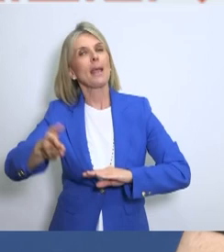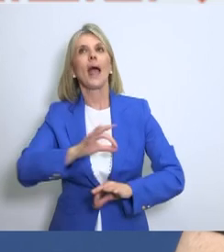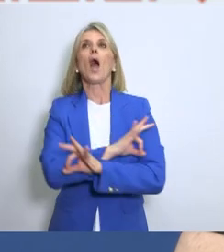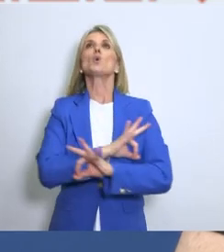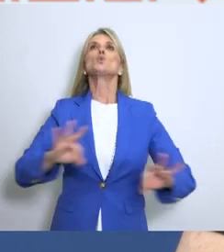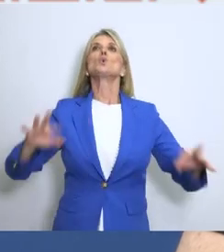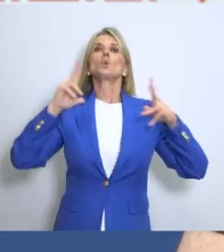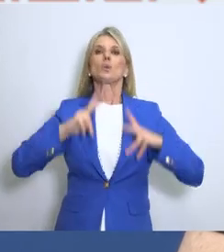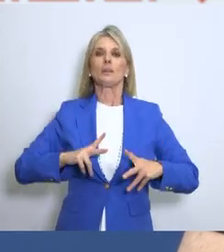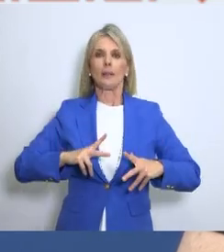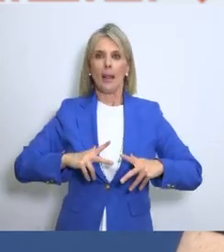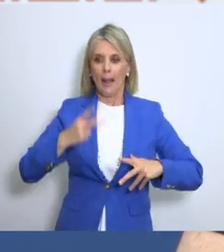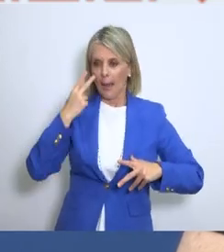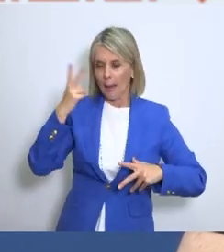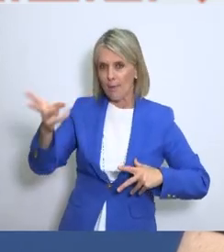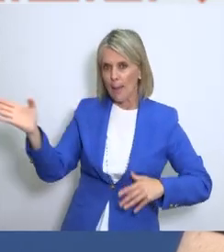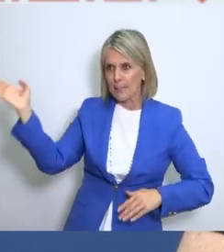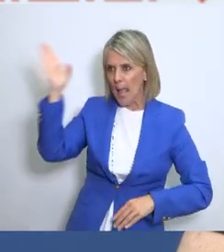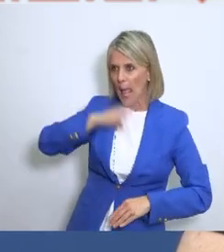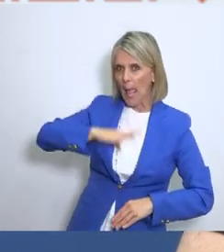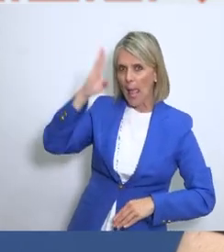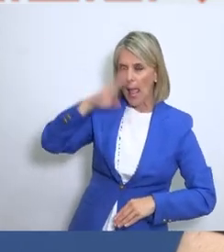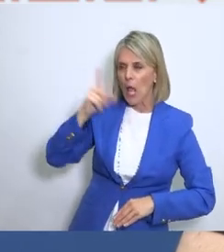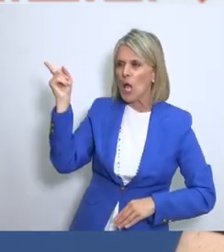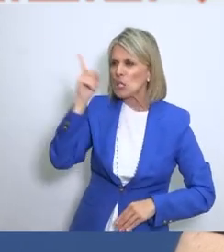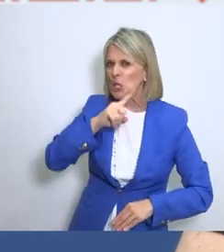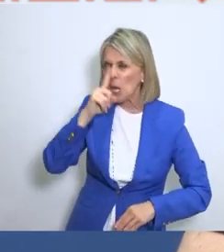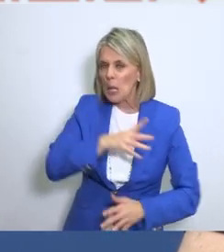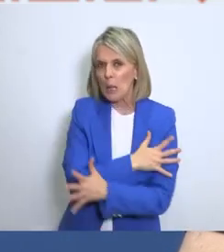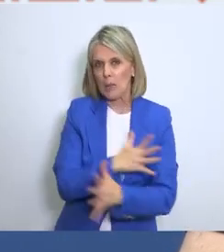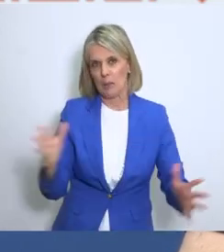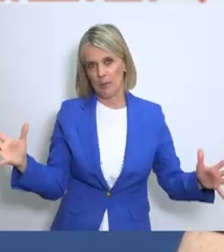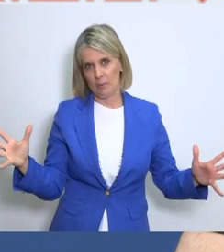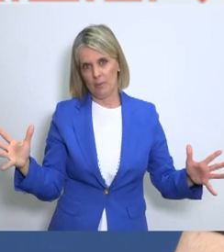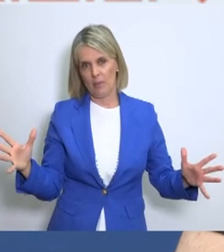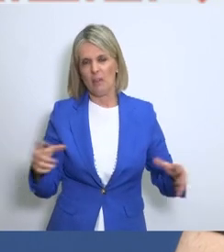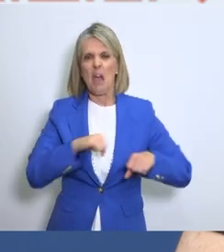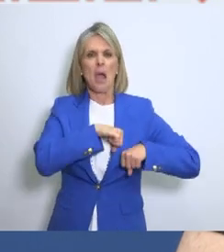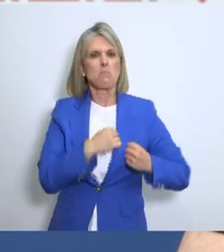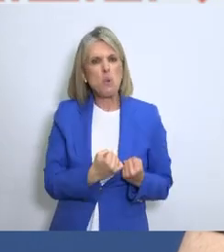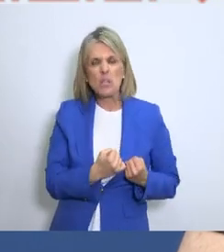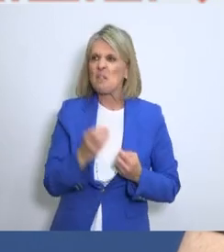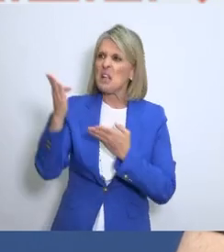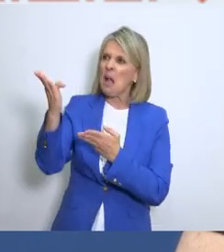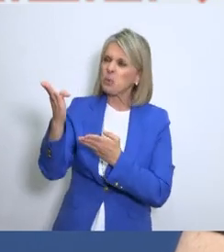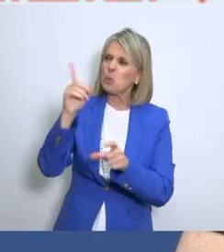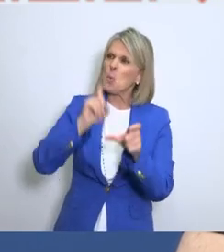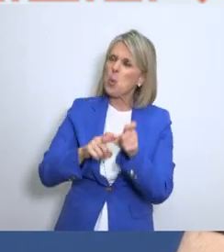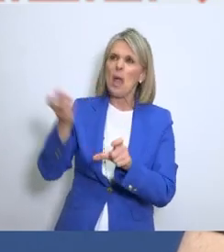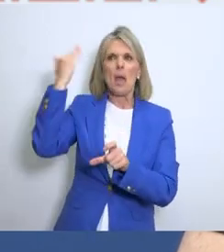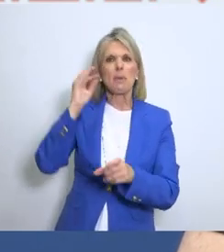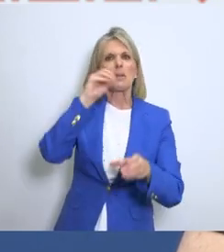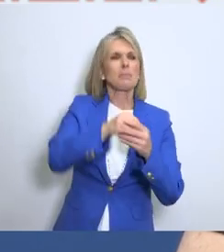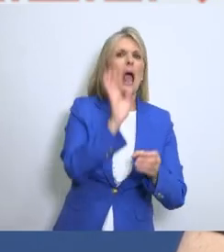και ενσωματώθηκαν στο αστικό μνημονιακό νεοφιλελεύθερο μπλοκ, σπέρνοντας απογοήτευση και κάνοντας τεράστια ζημιά